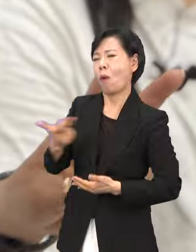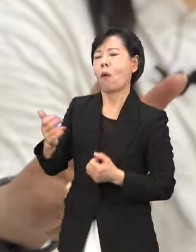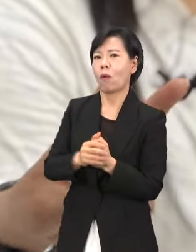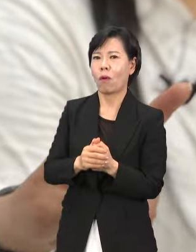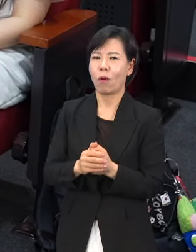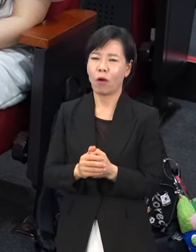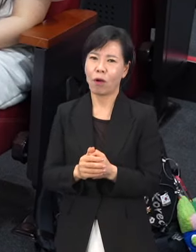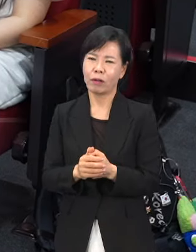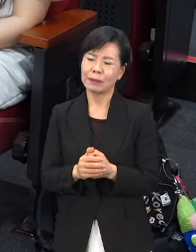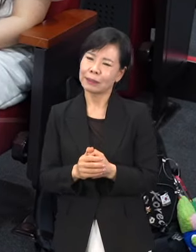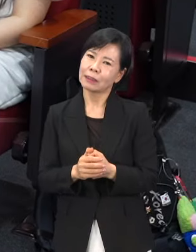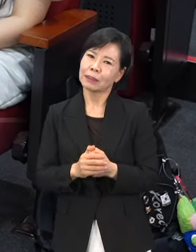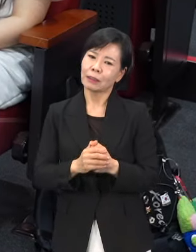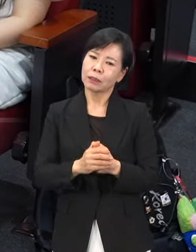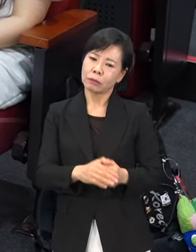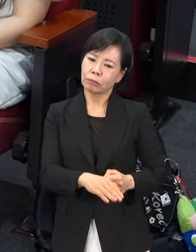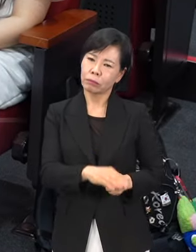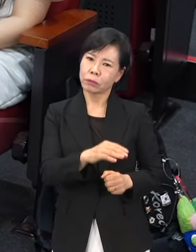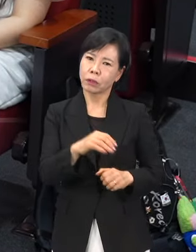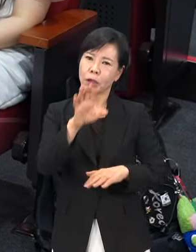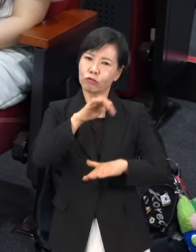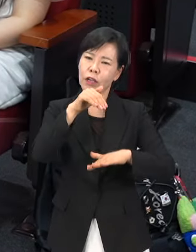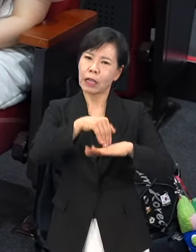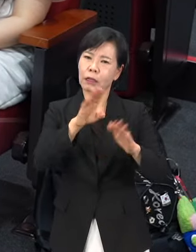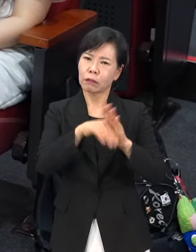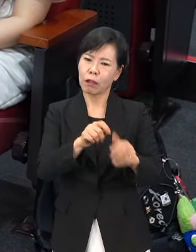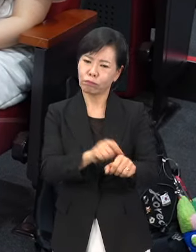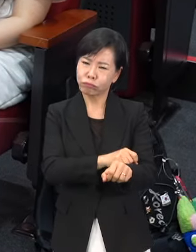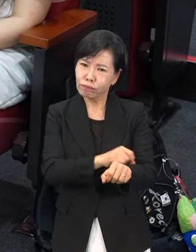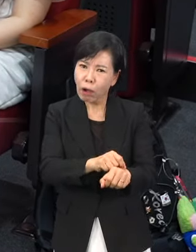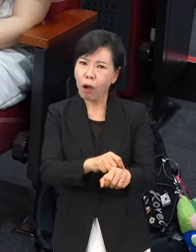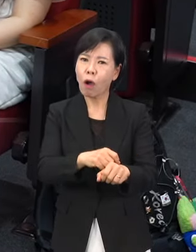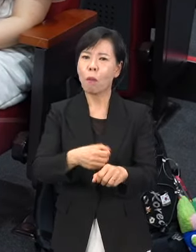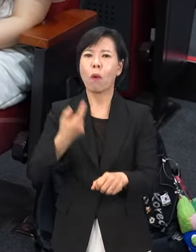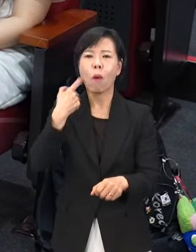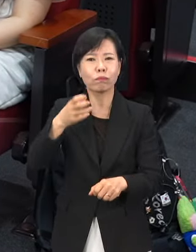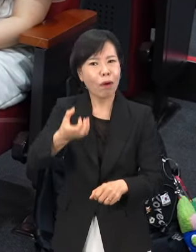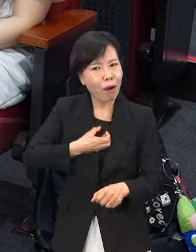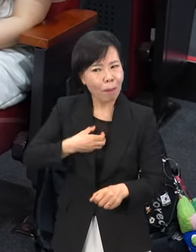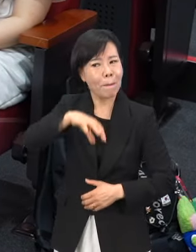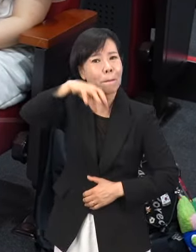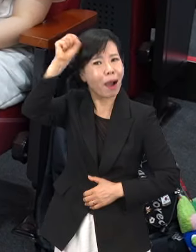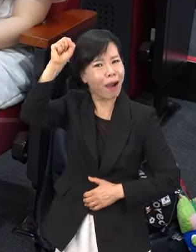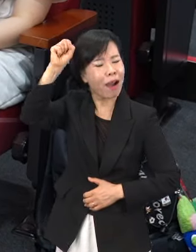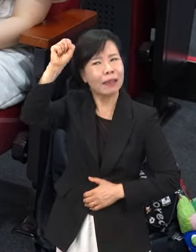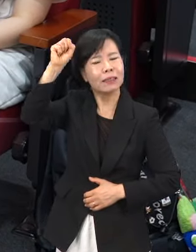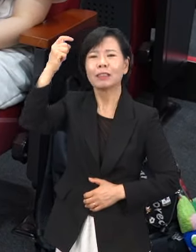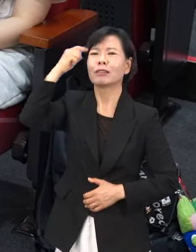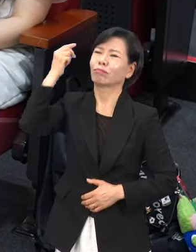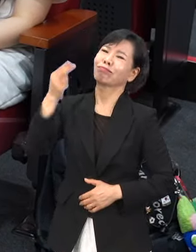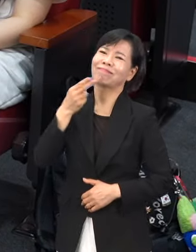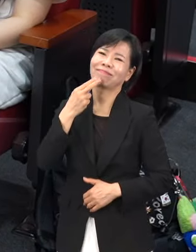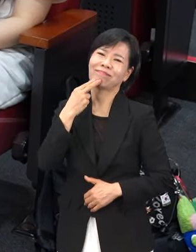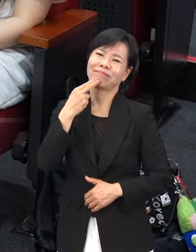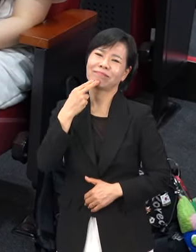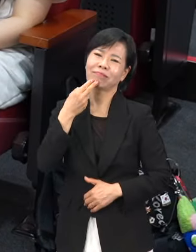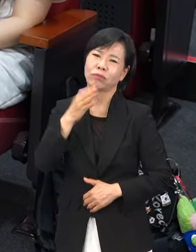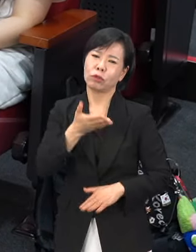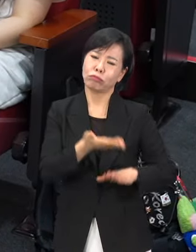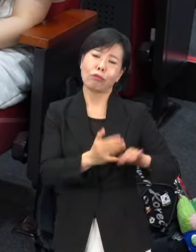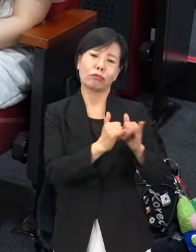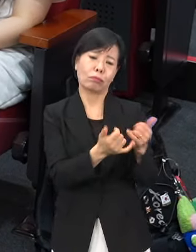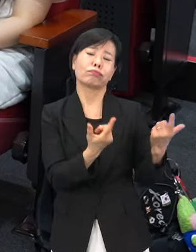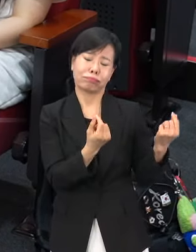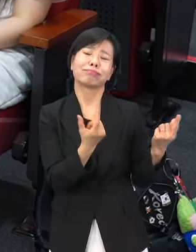겁니다. 특출나거나 네. 얘가 올림픽에 가서 메달 따겠다 이런 생각을 들은 건 아니에요. 사실 네.